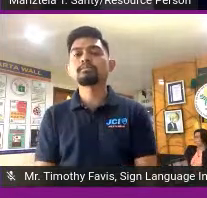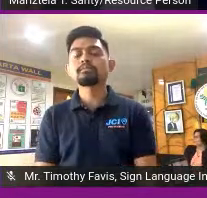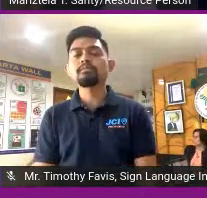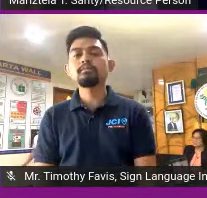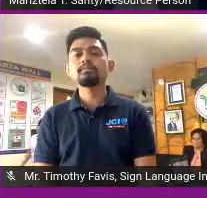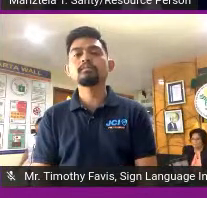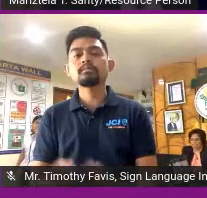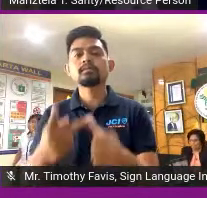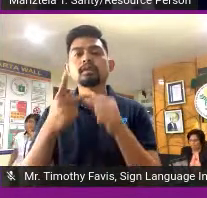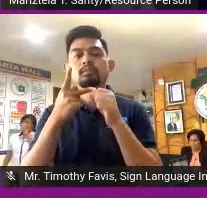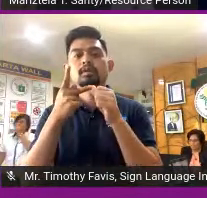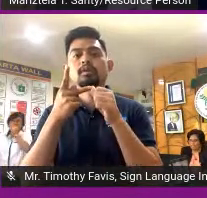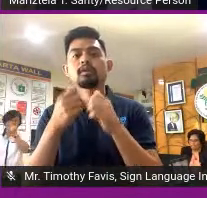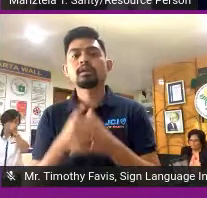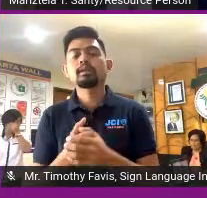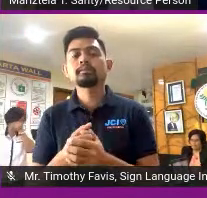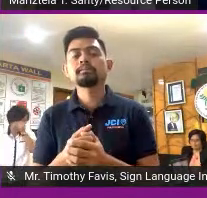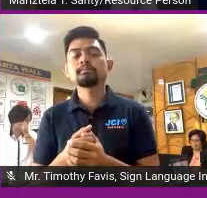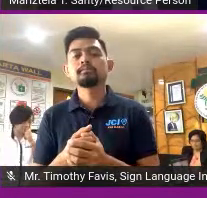ng priority?